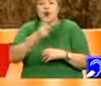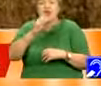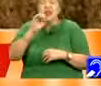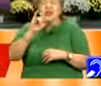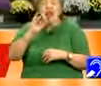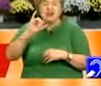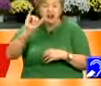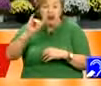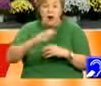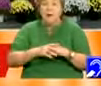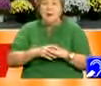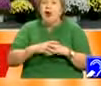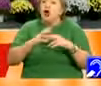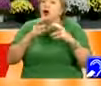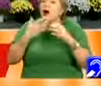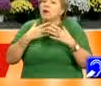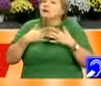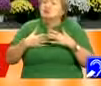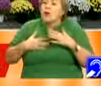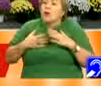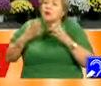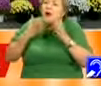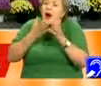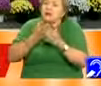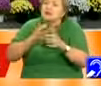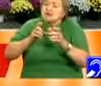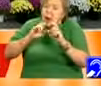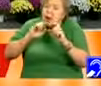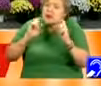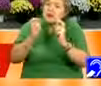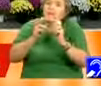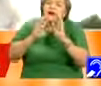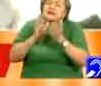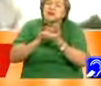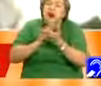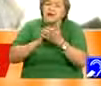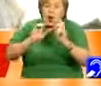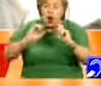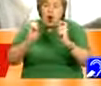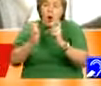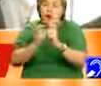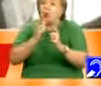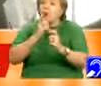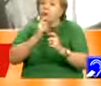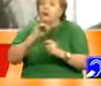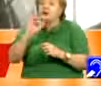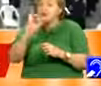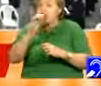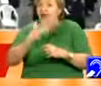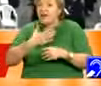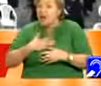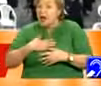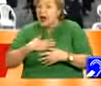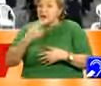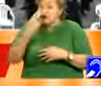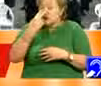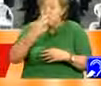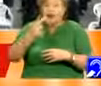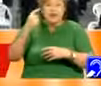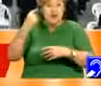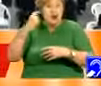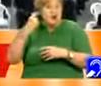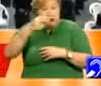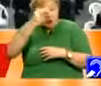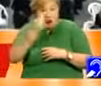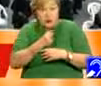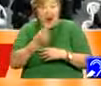Iași. Mulți au vrut să intre în perimetrul stabilit pentru cei care voiau să asiste la slujbă, iar alții s-au așezat